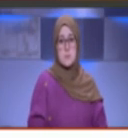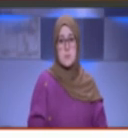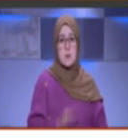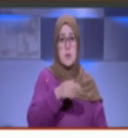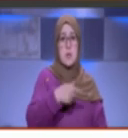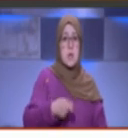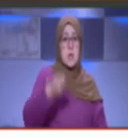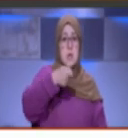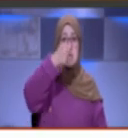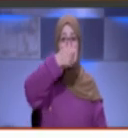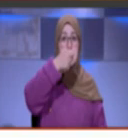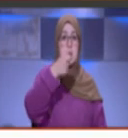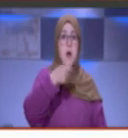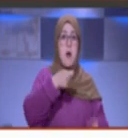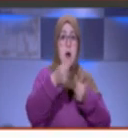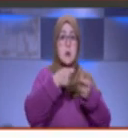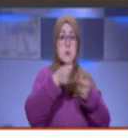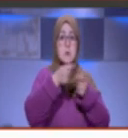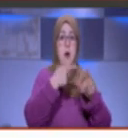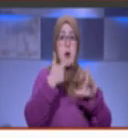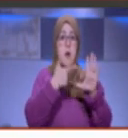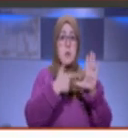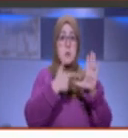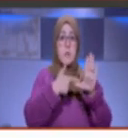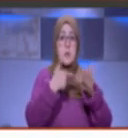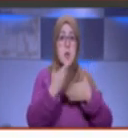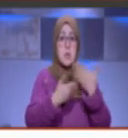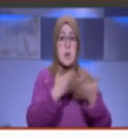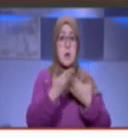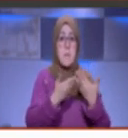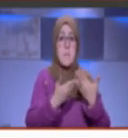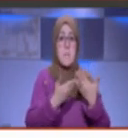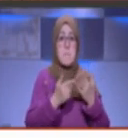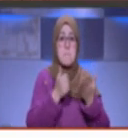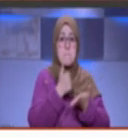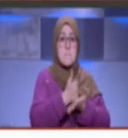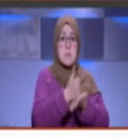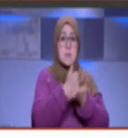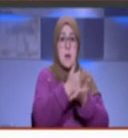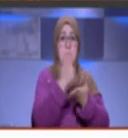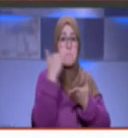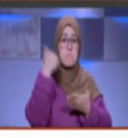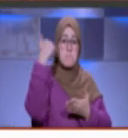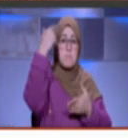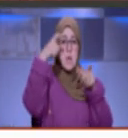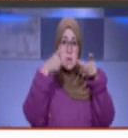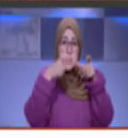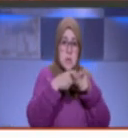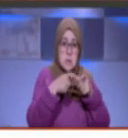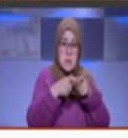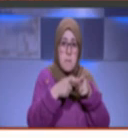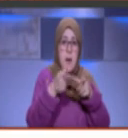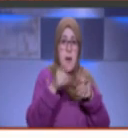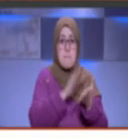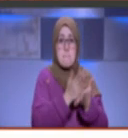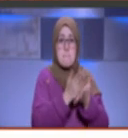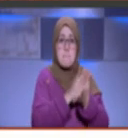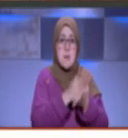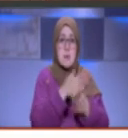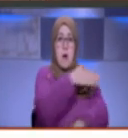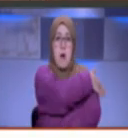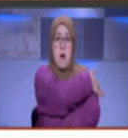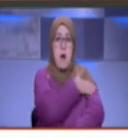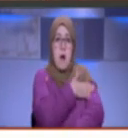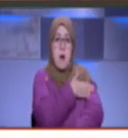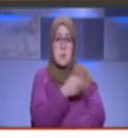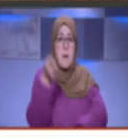ارتفعت أسعار النفط خلال التعاملات بدعم آمال بشأن اجتماع بين أعضاء أوبك ومنتجين حلفاء غدا